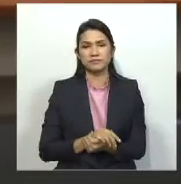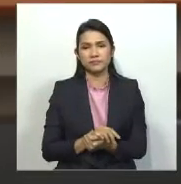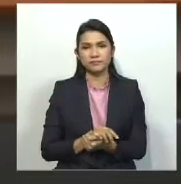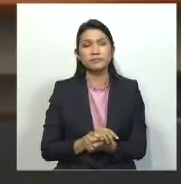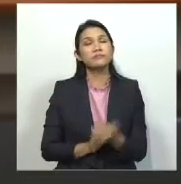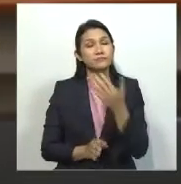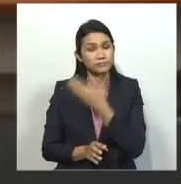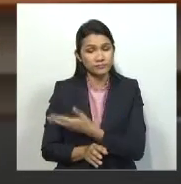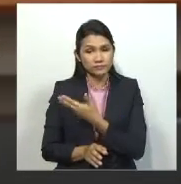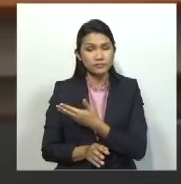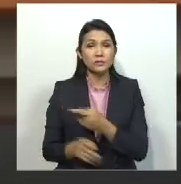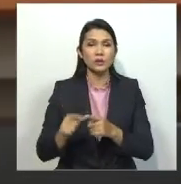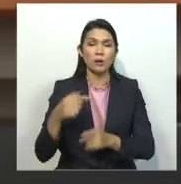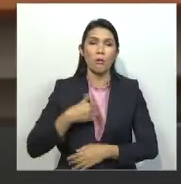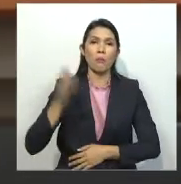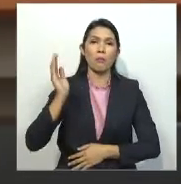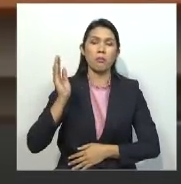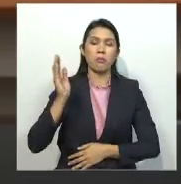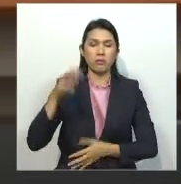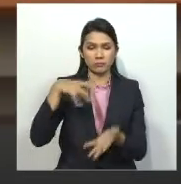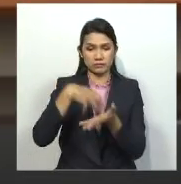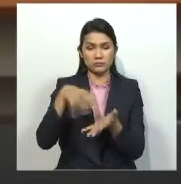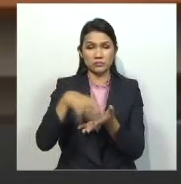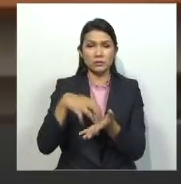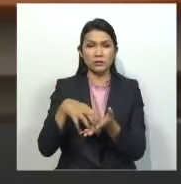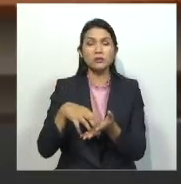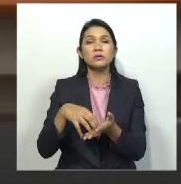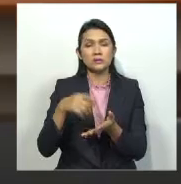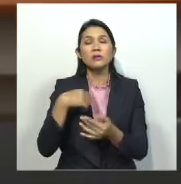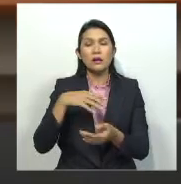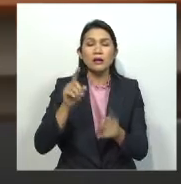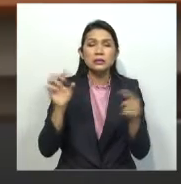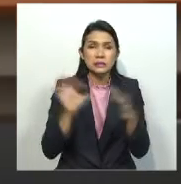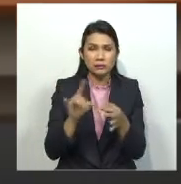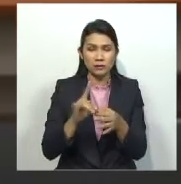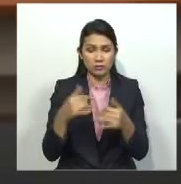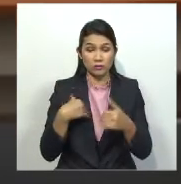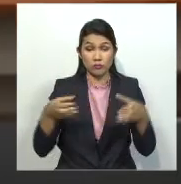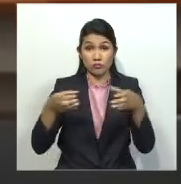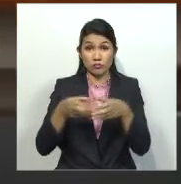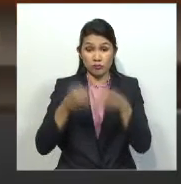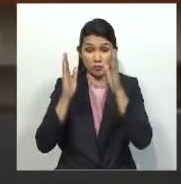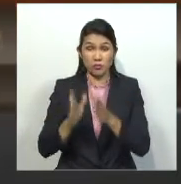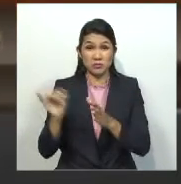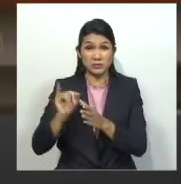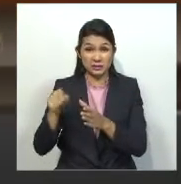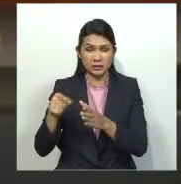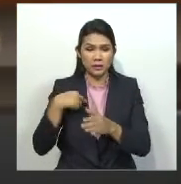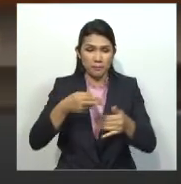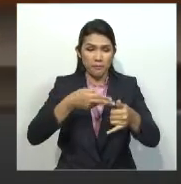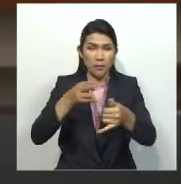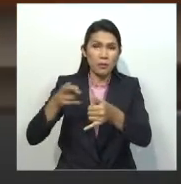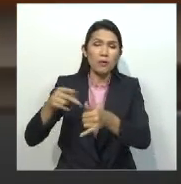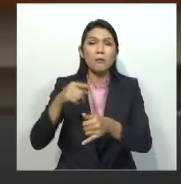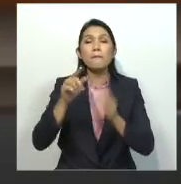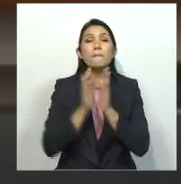พันเอกปราโมทพรหมอินทร์โฆษกกอรมน.ภาค 4 ส่วนหน้าได้พูดถึงนะครับคดีคนร้ายฆ่าพระสงฆ์ซึ่งทุกฝ่ายก